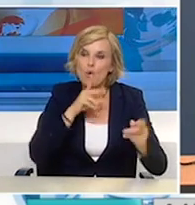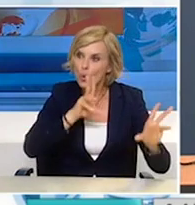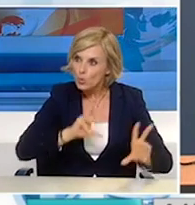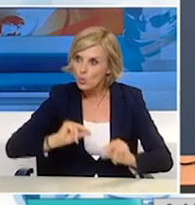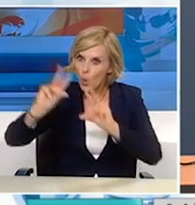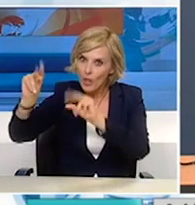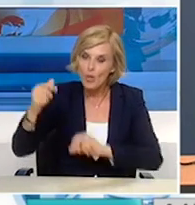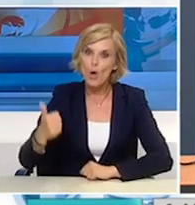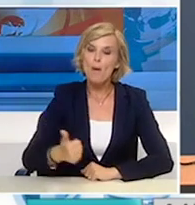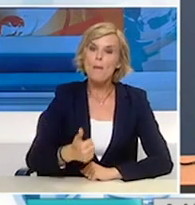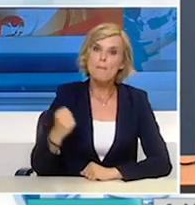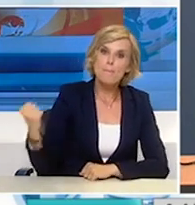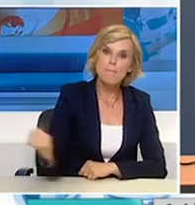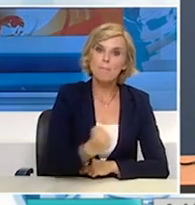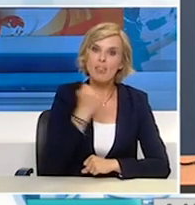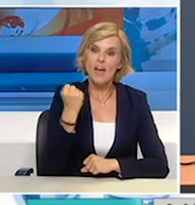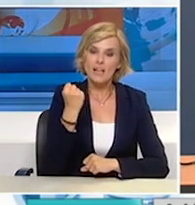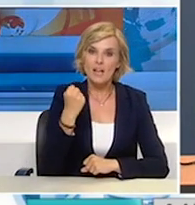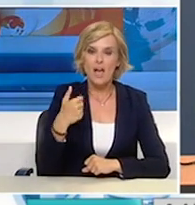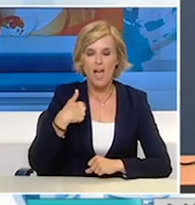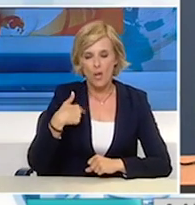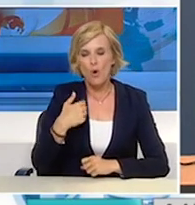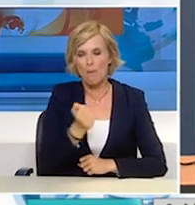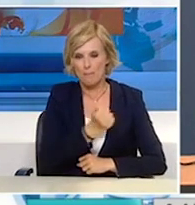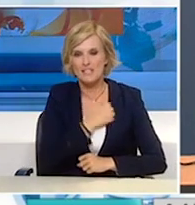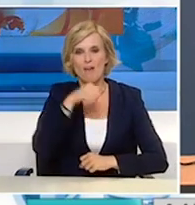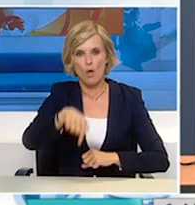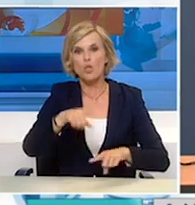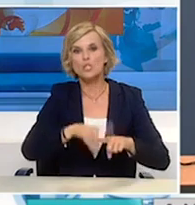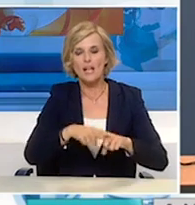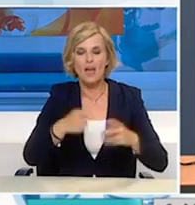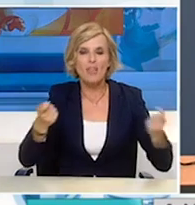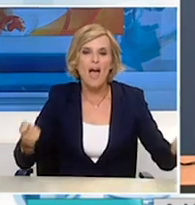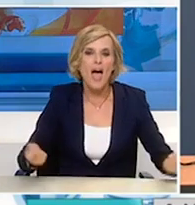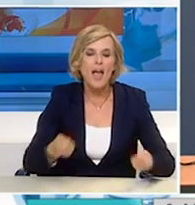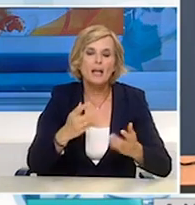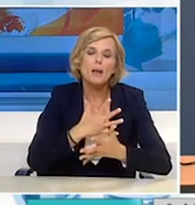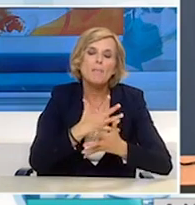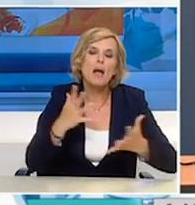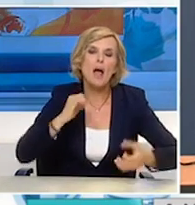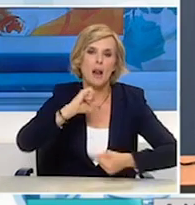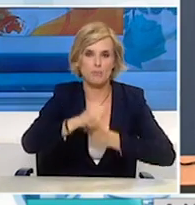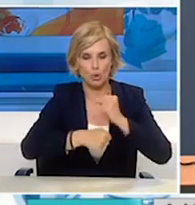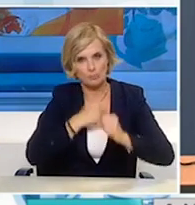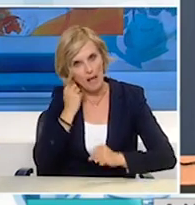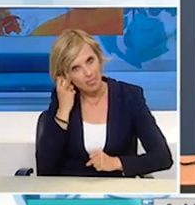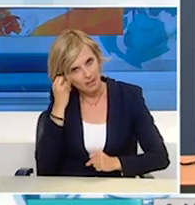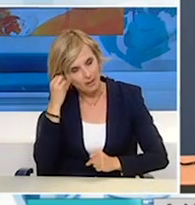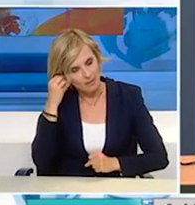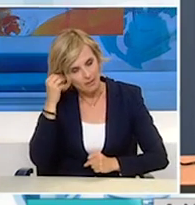ότι έχουμε κάνει μια τεράστια προσπάθεια και η τεράστια προσπάθεια αυτή φέρνει συγκεκριμένα αποτελέσματα. Και τα αποτελέσματα αυτά δεν είναι